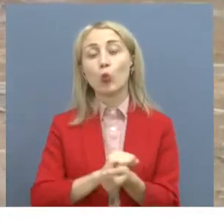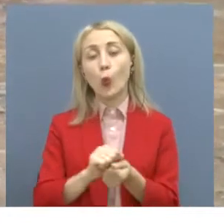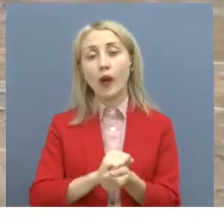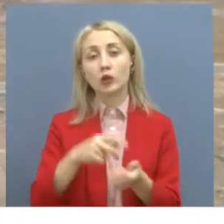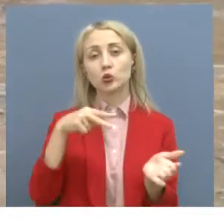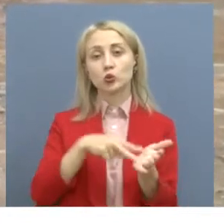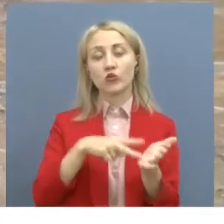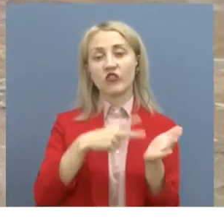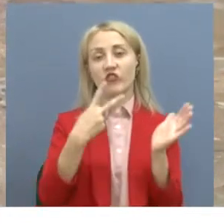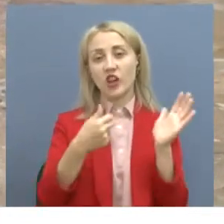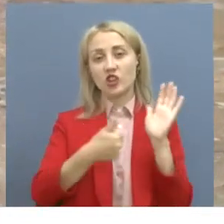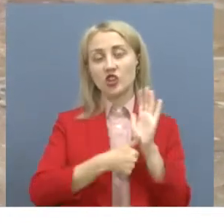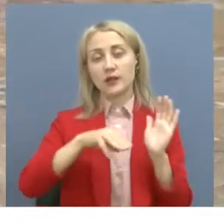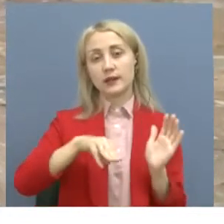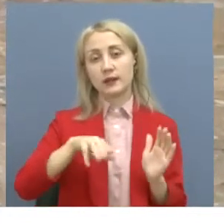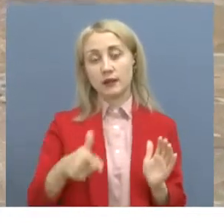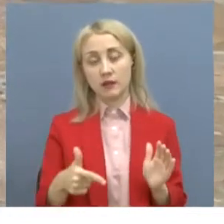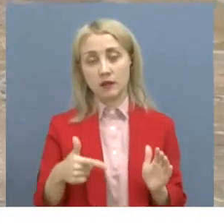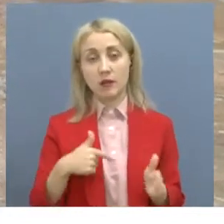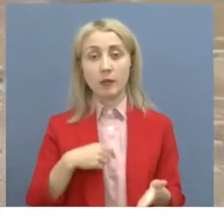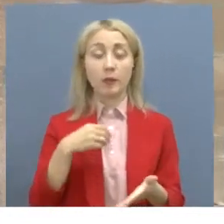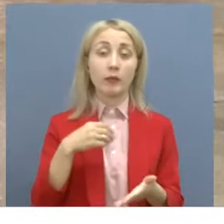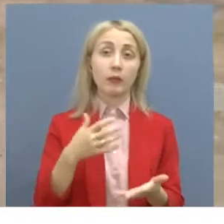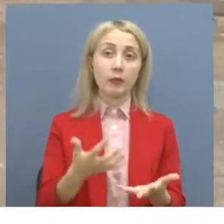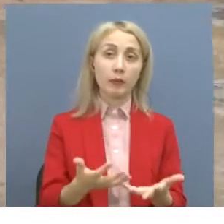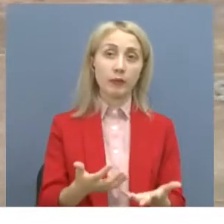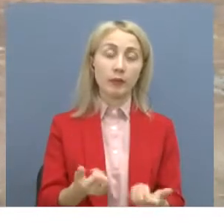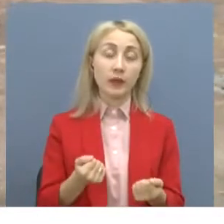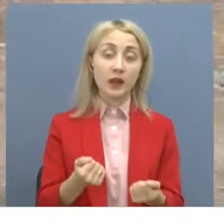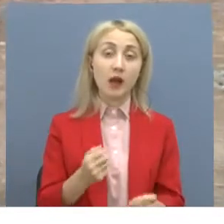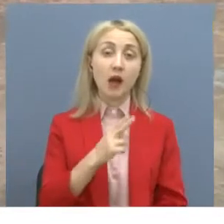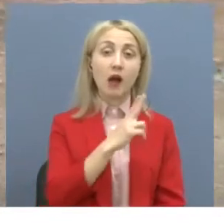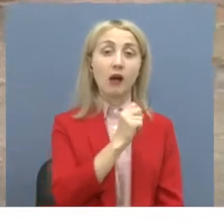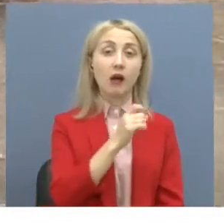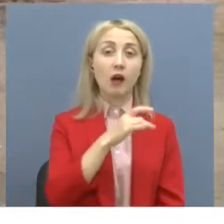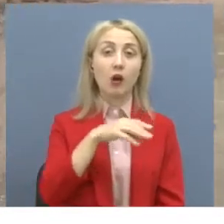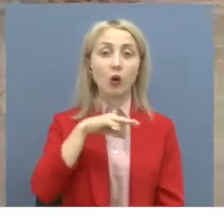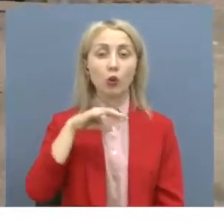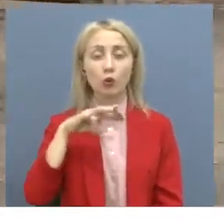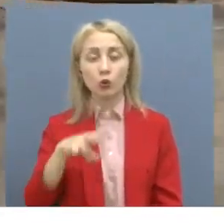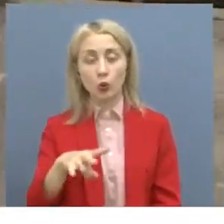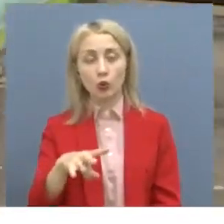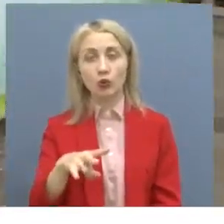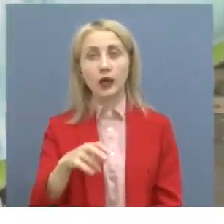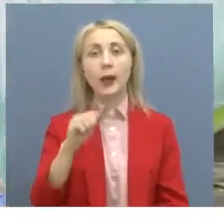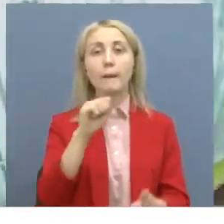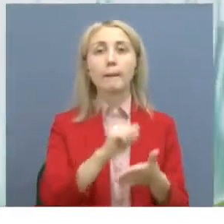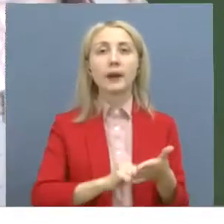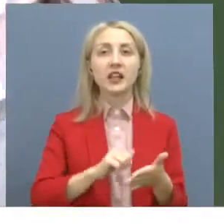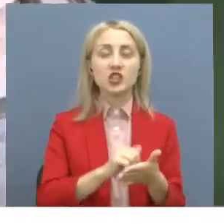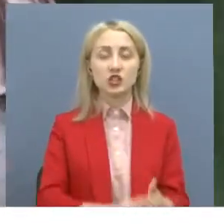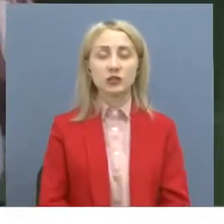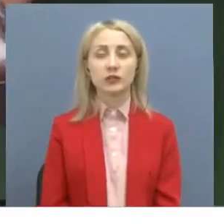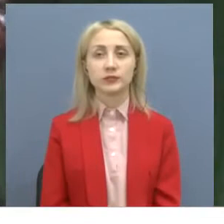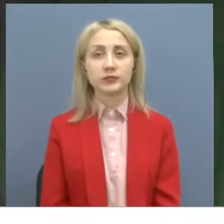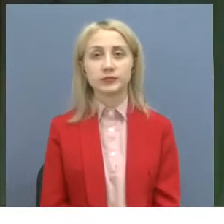бұл көрсеткіш Ақмола облысында небәрі 3% құрайды. Қоғамға пайдалы іске біз де өзімізді қосып көрелік.